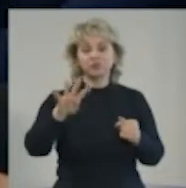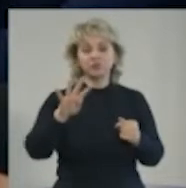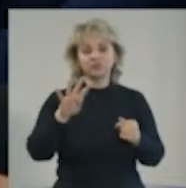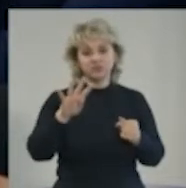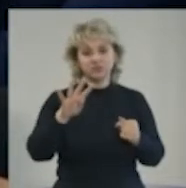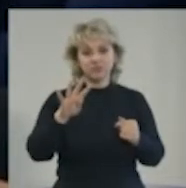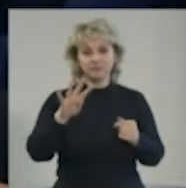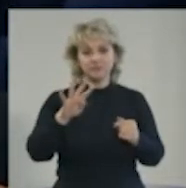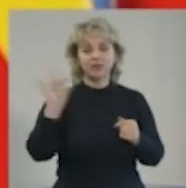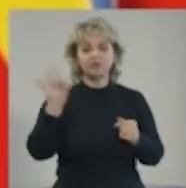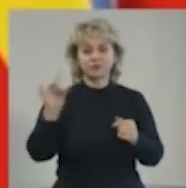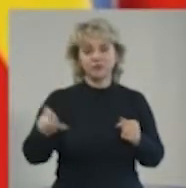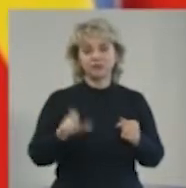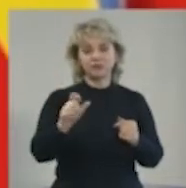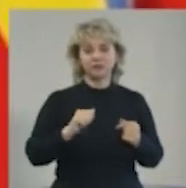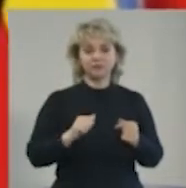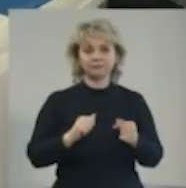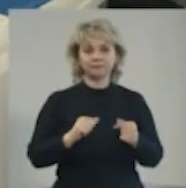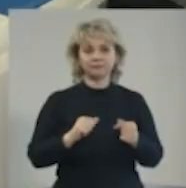Рашевский, Дон-24, Ростов-на-Дону.